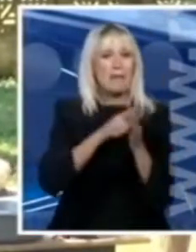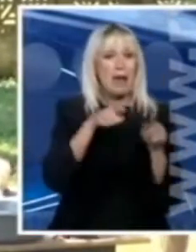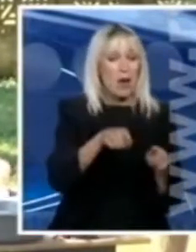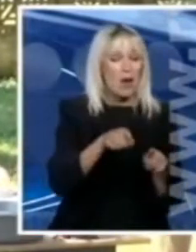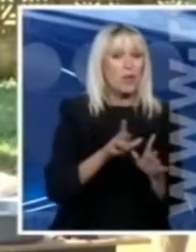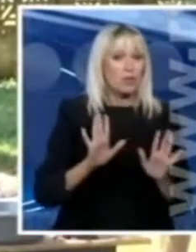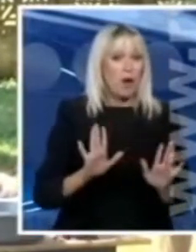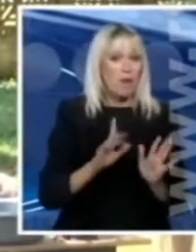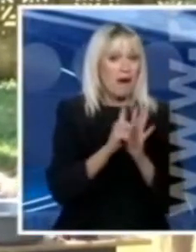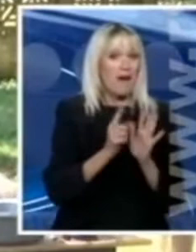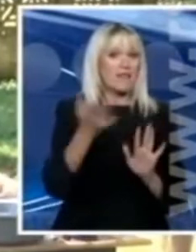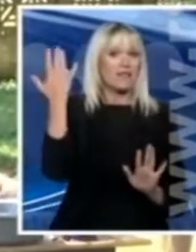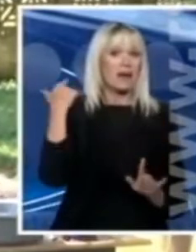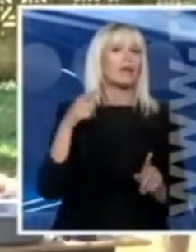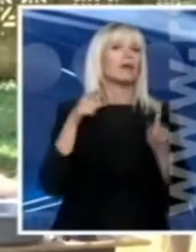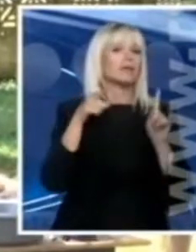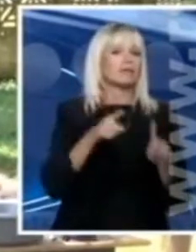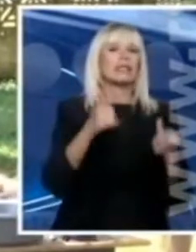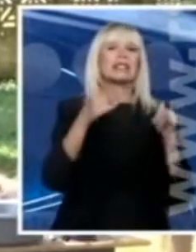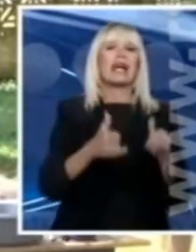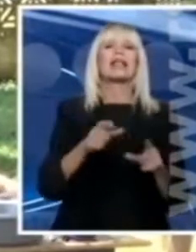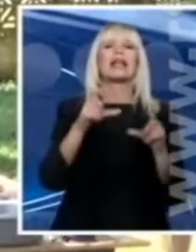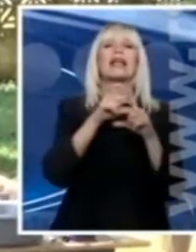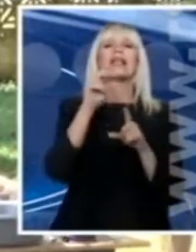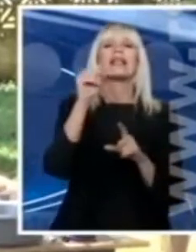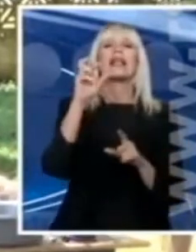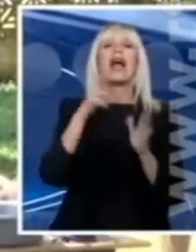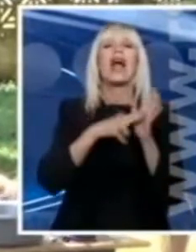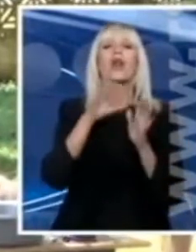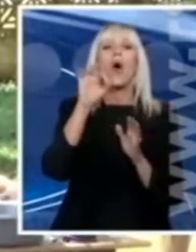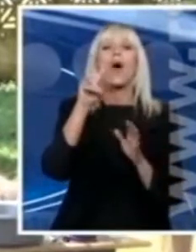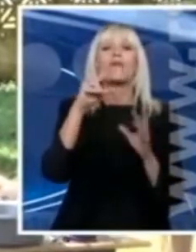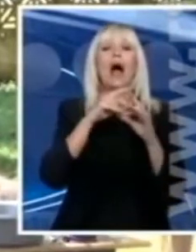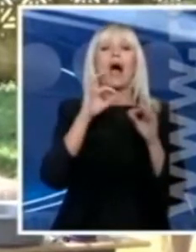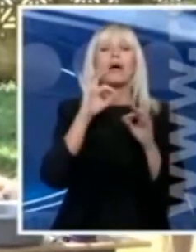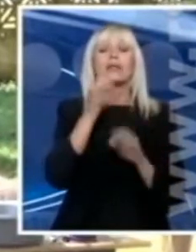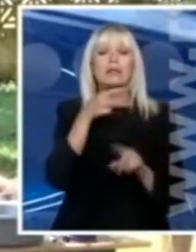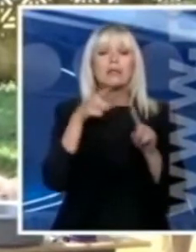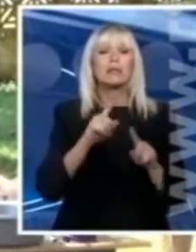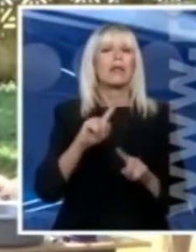da Drenovac favorizujemo kao jedno od najznačajnijih